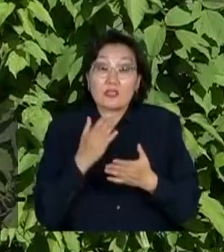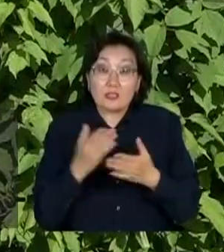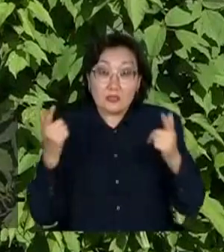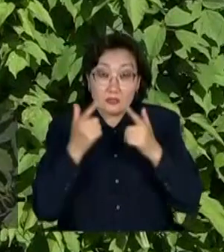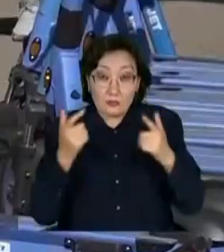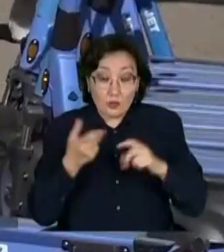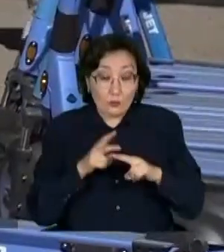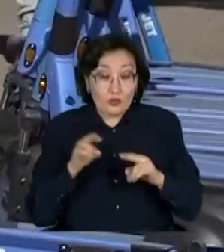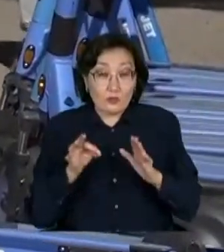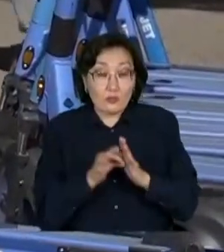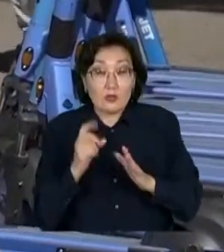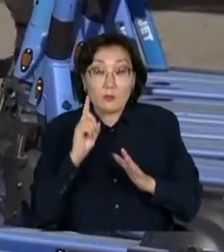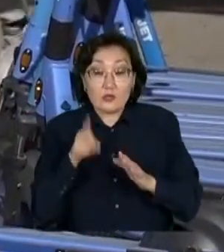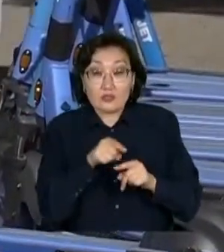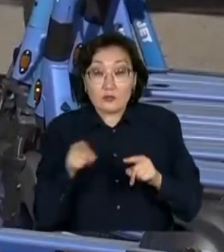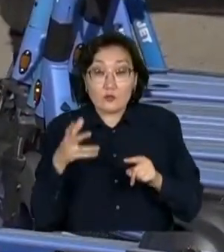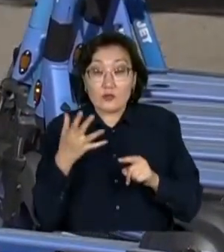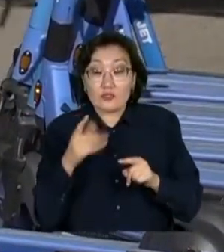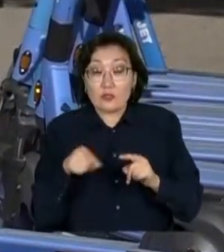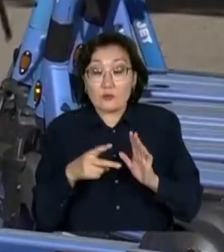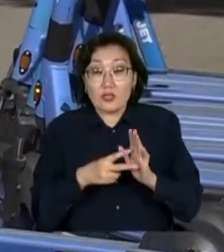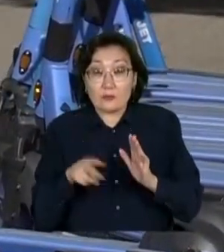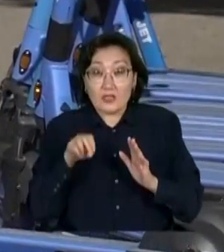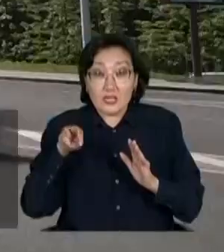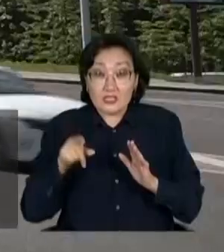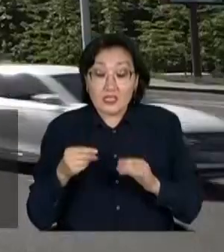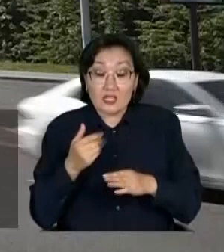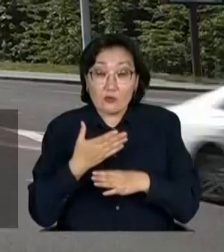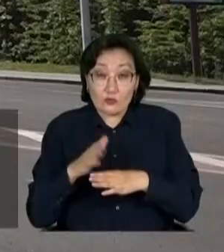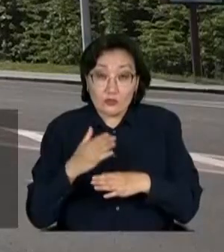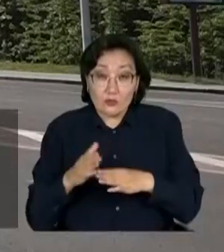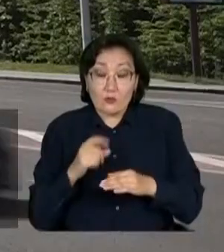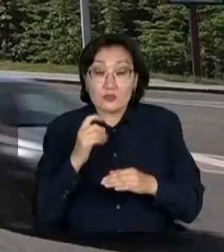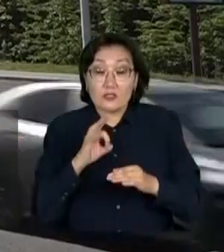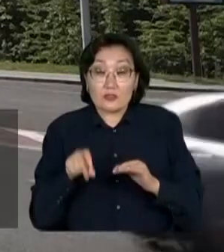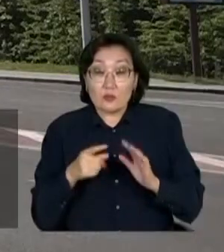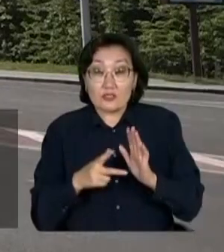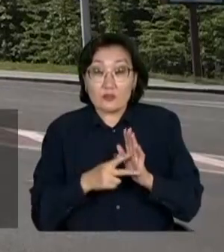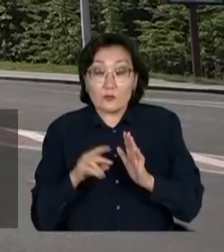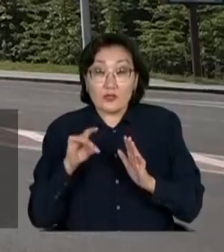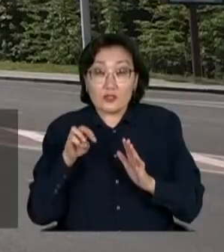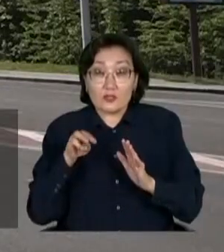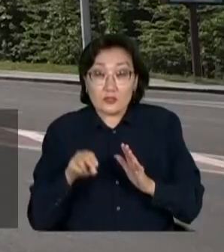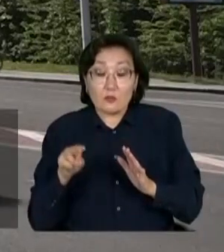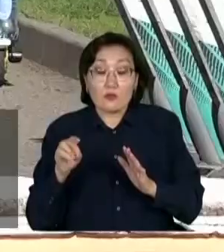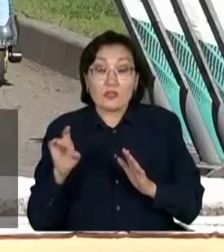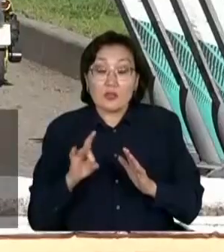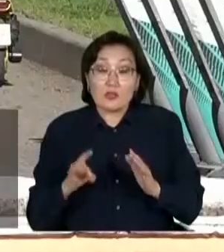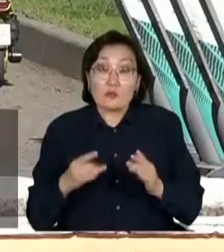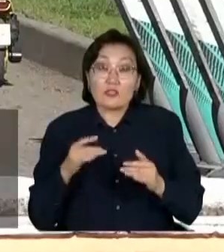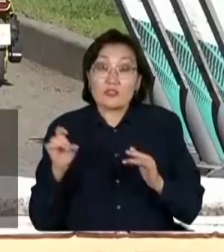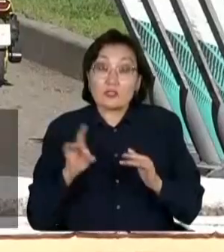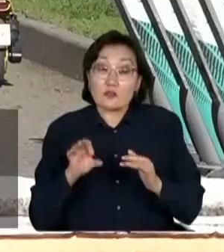мақсатта бір жылдың ішінде 5,7 миллиард теңге бөлініпті. 0,8 айлық есептік көрсеткіш мөлшеріндегі әлеуметтік